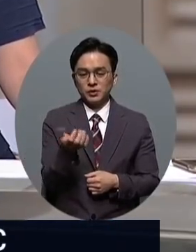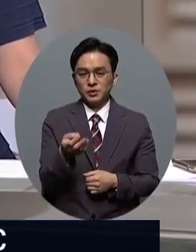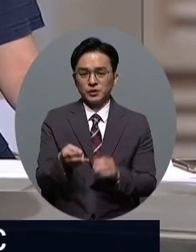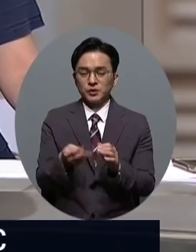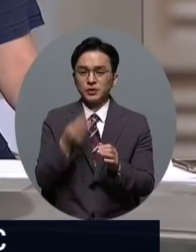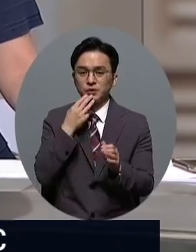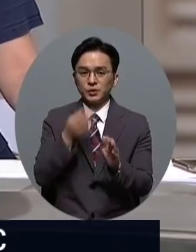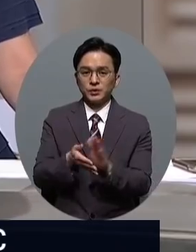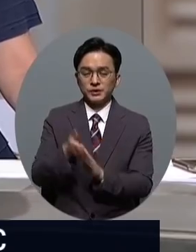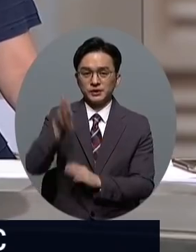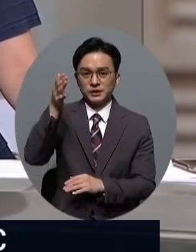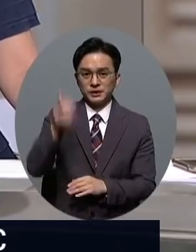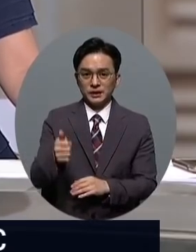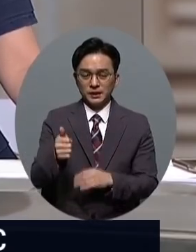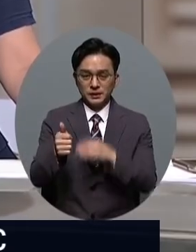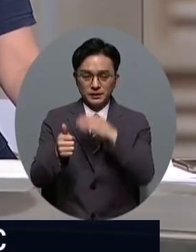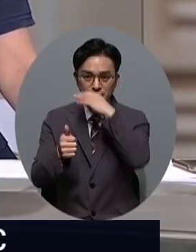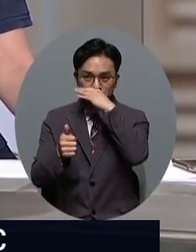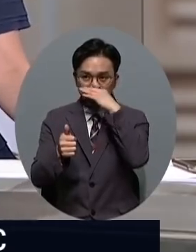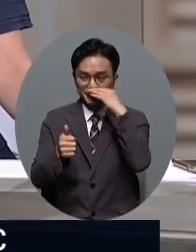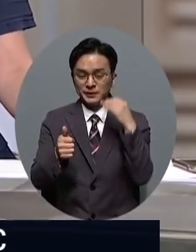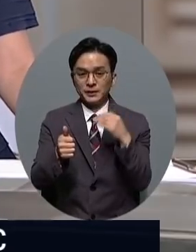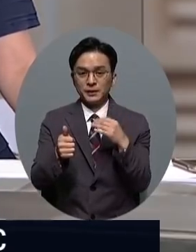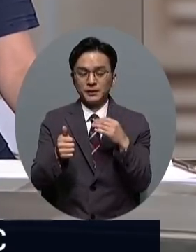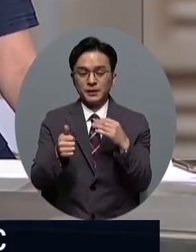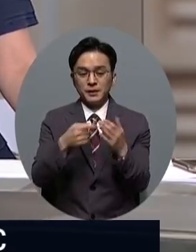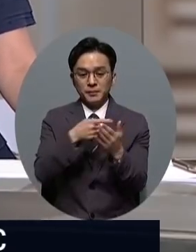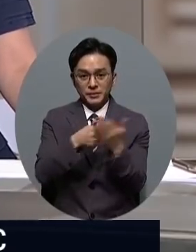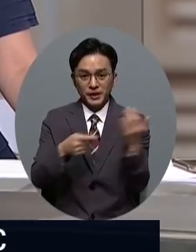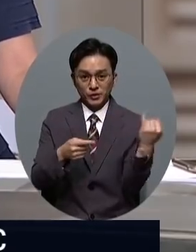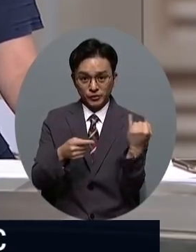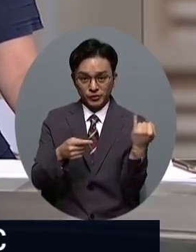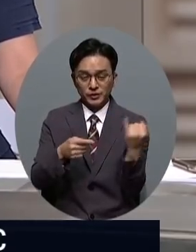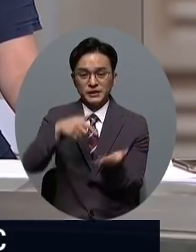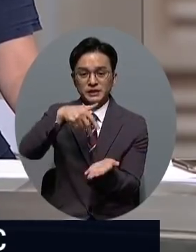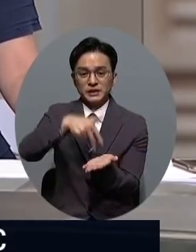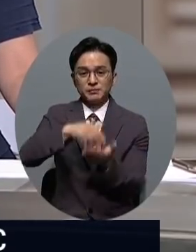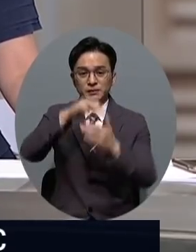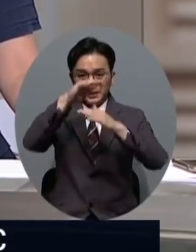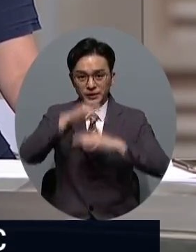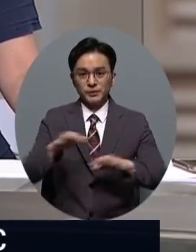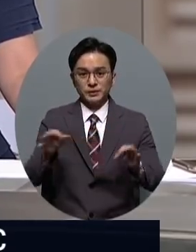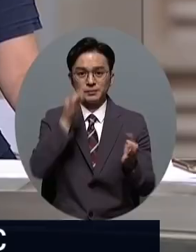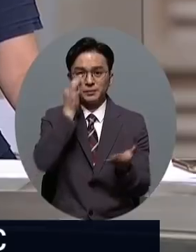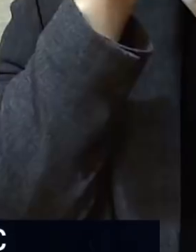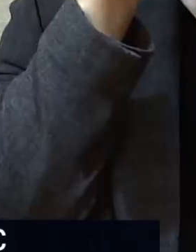때문에 고통을 겪고 있다라면서 입장문을 내기도 했습니다. 직접 들어보시겠습니다.